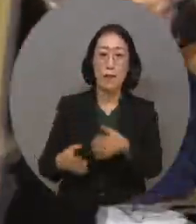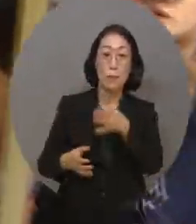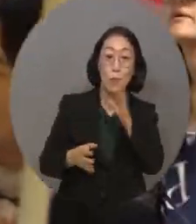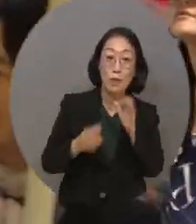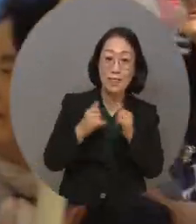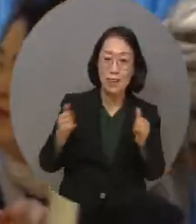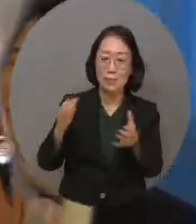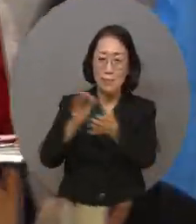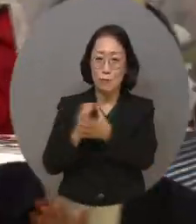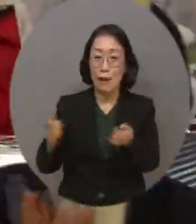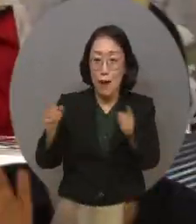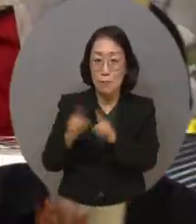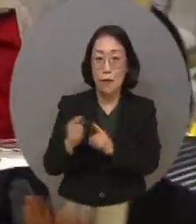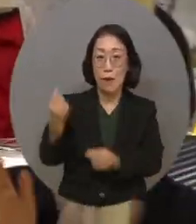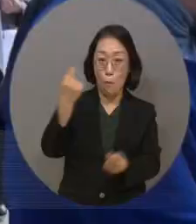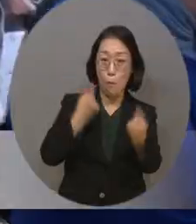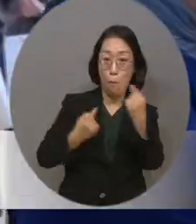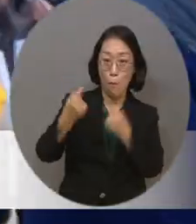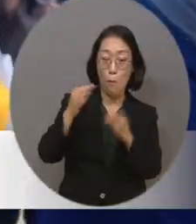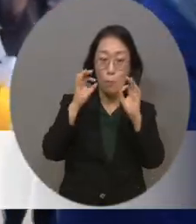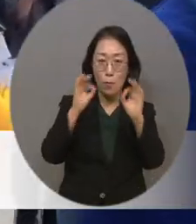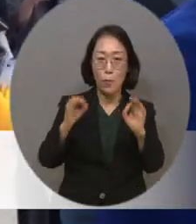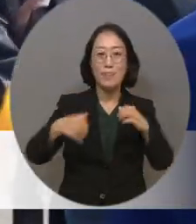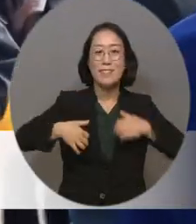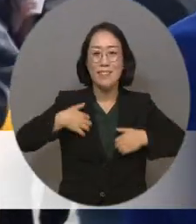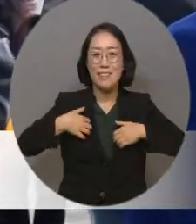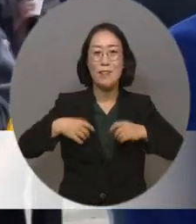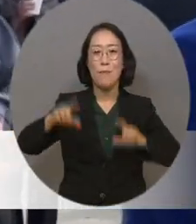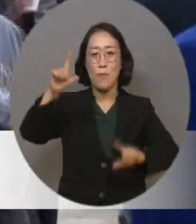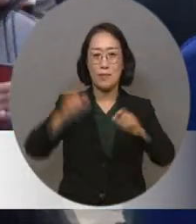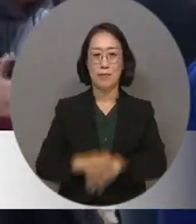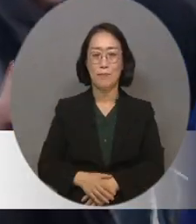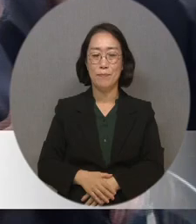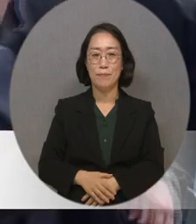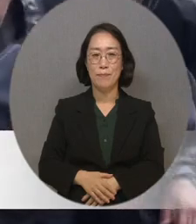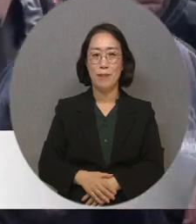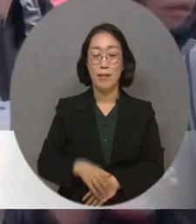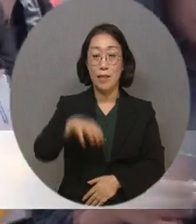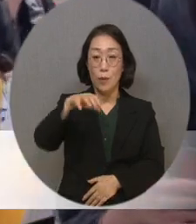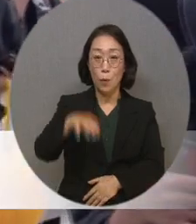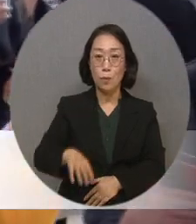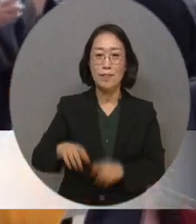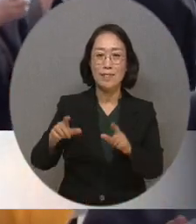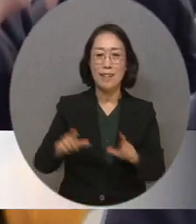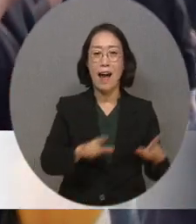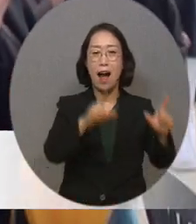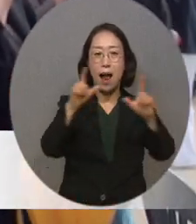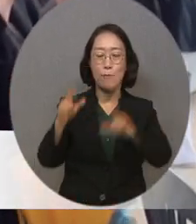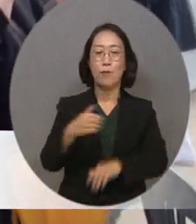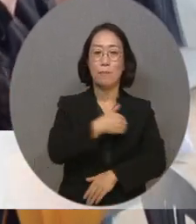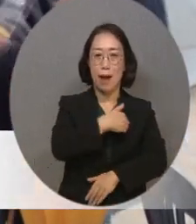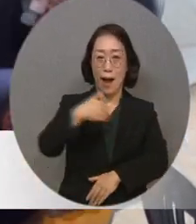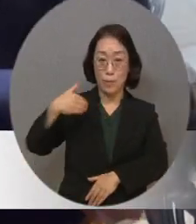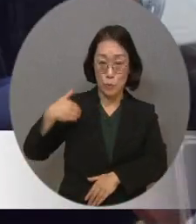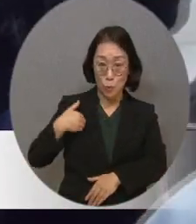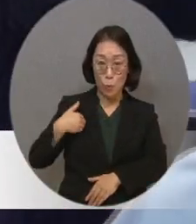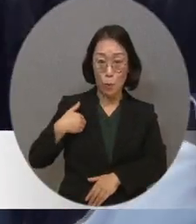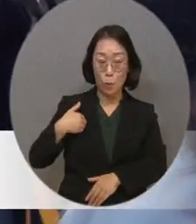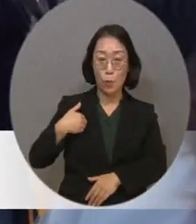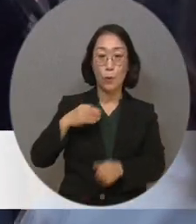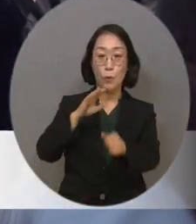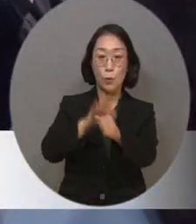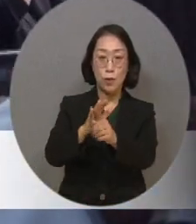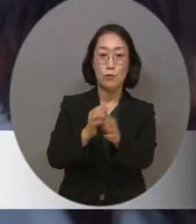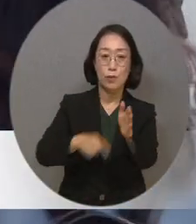노인은 친구와 함께 즐기는 모습입니다. 평생학습은 우리 삶을 보람있게 살아가는 데 있어서